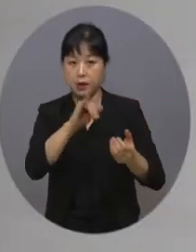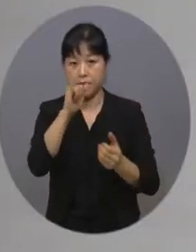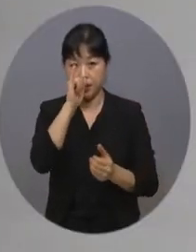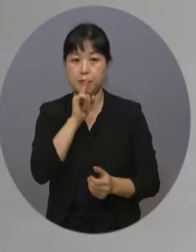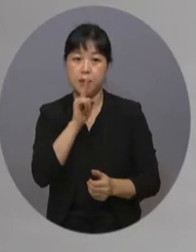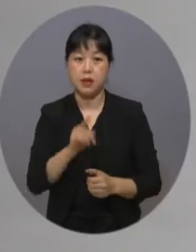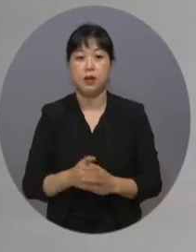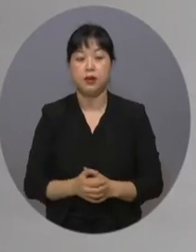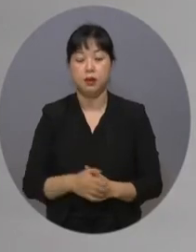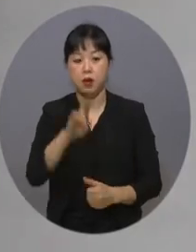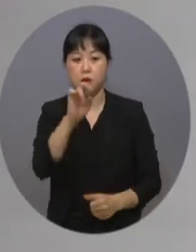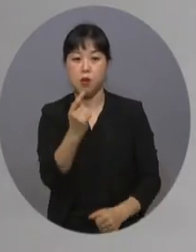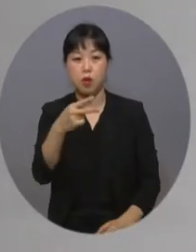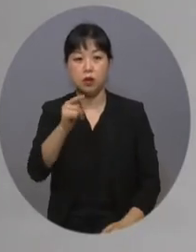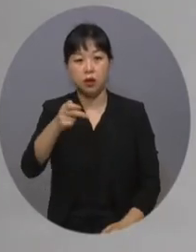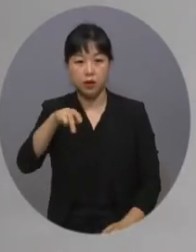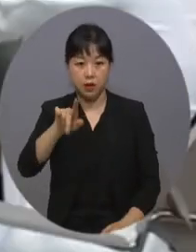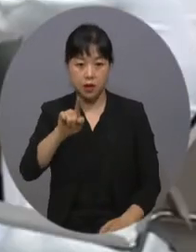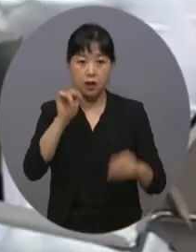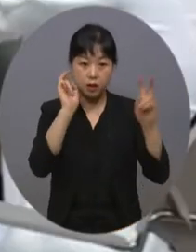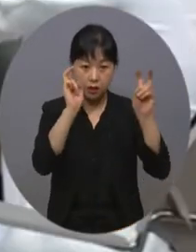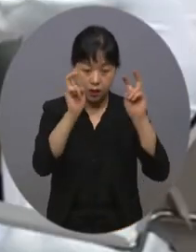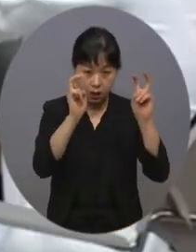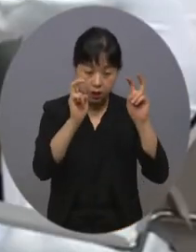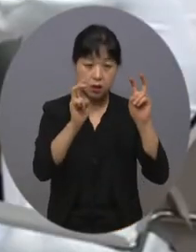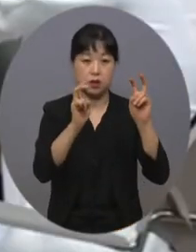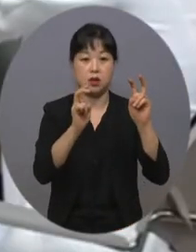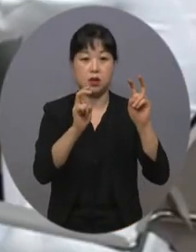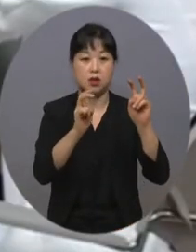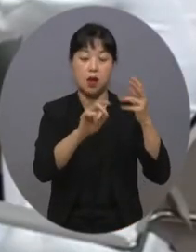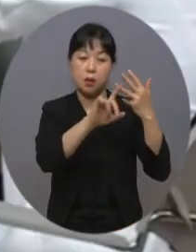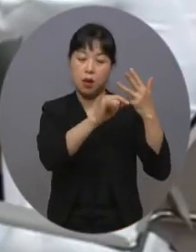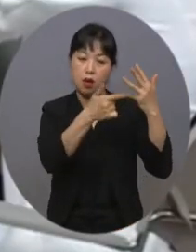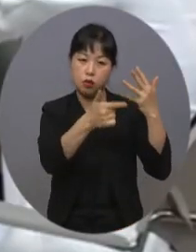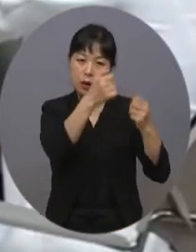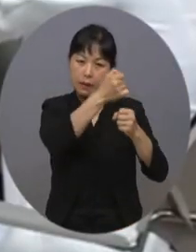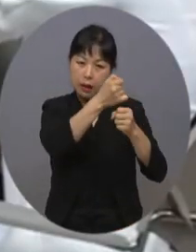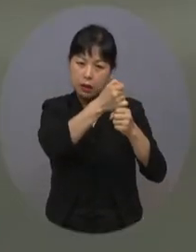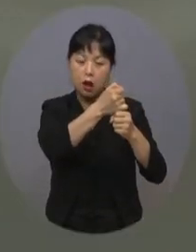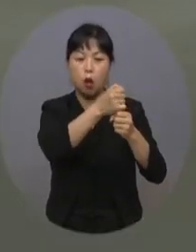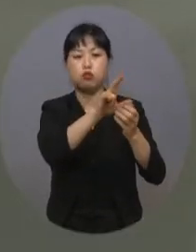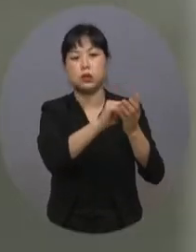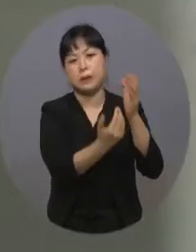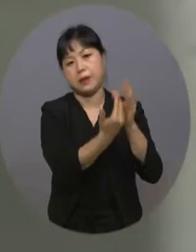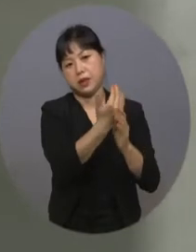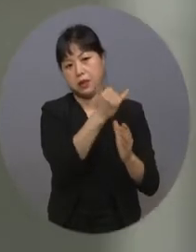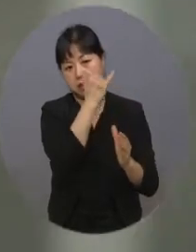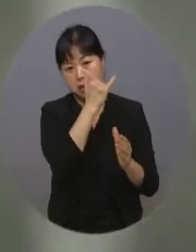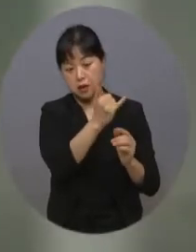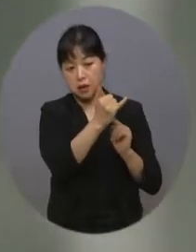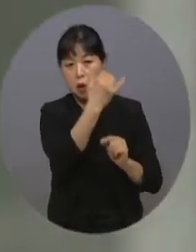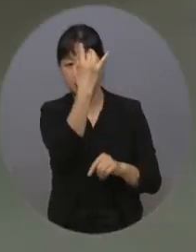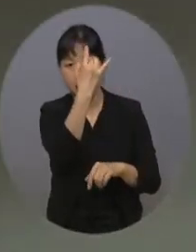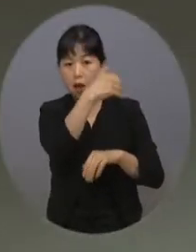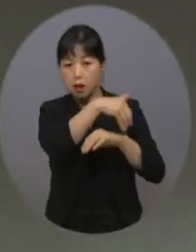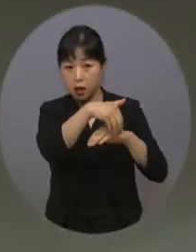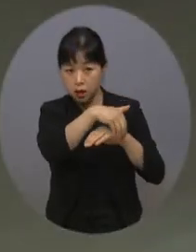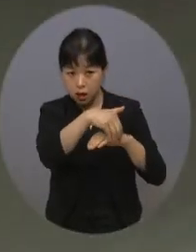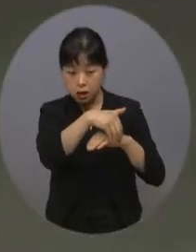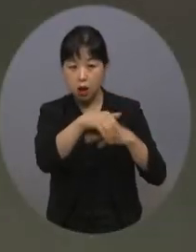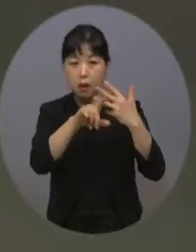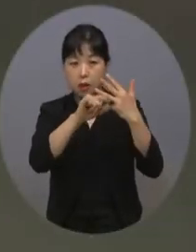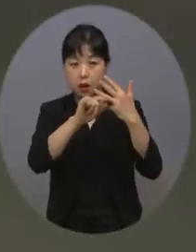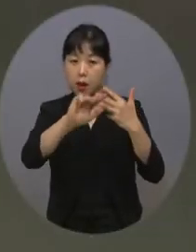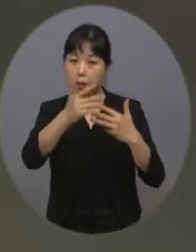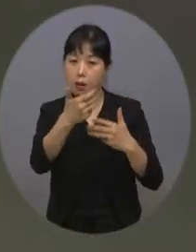한편 모던 아산 은 지난 6일 제주 문제로 공급 차질이 발생 암에 따라 당초 계획한 8월 850만